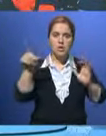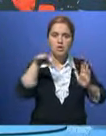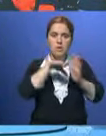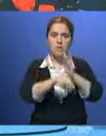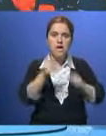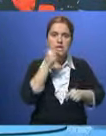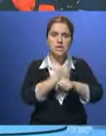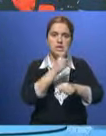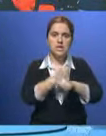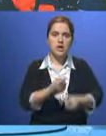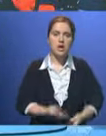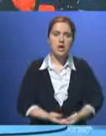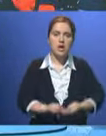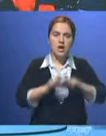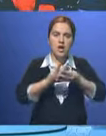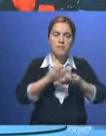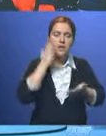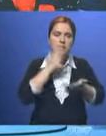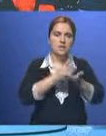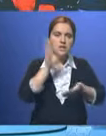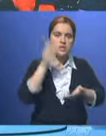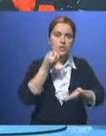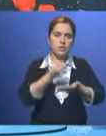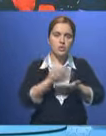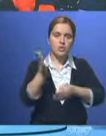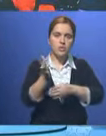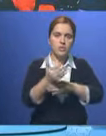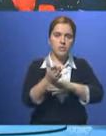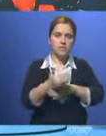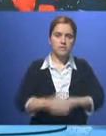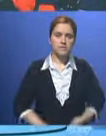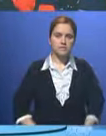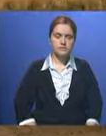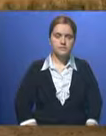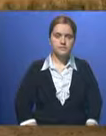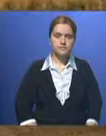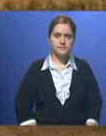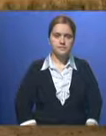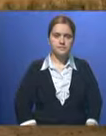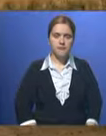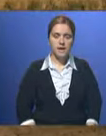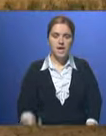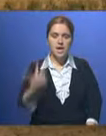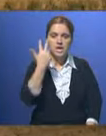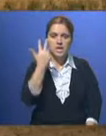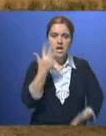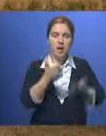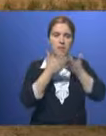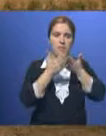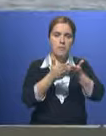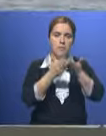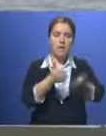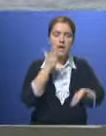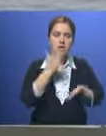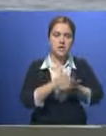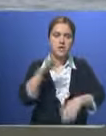лове осетровых. С берегов Каспия репортаж Виктора Суслагина. Три бригадирских судна, две казанки и